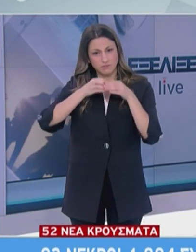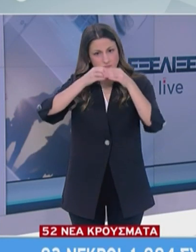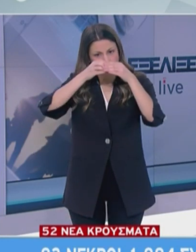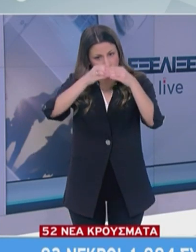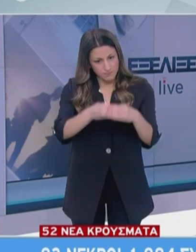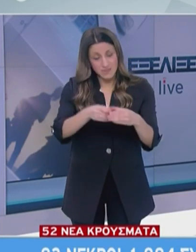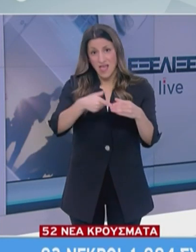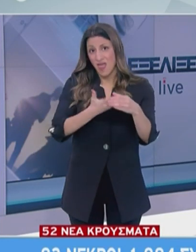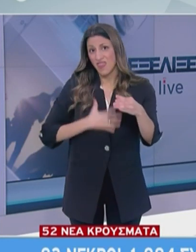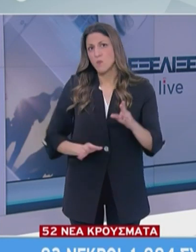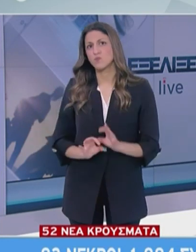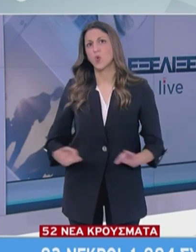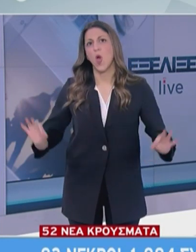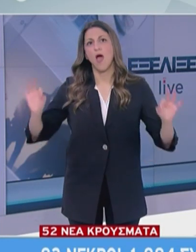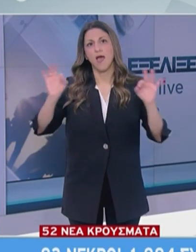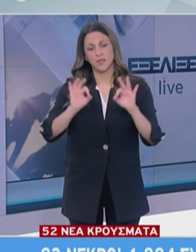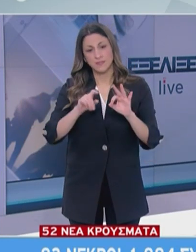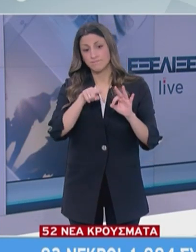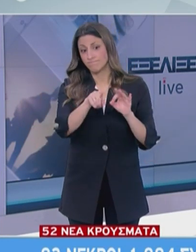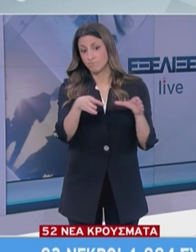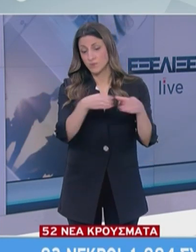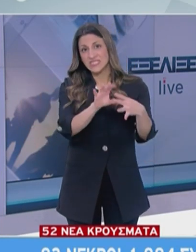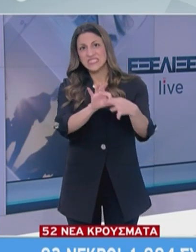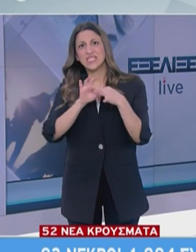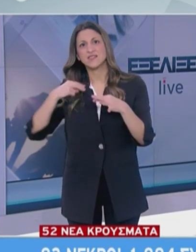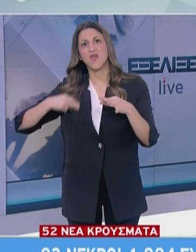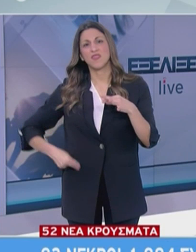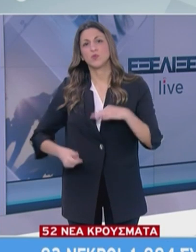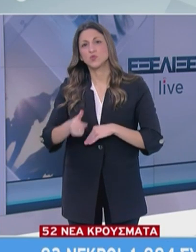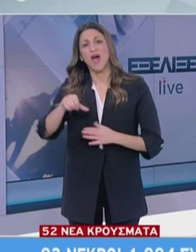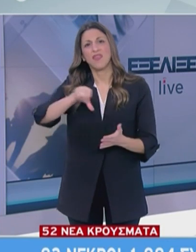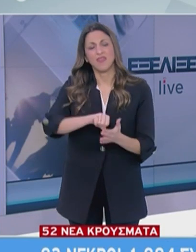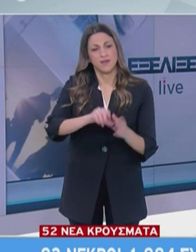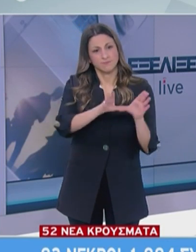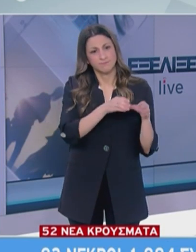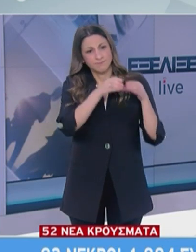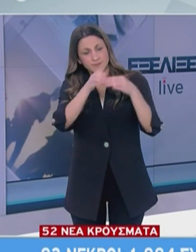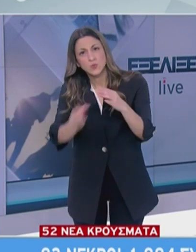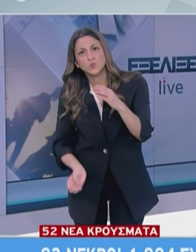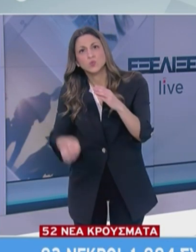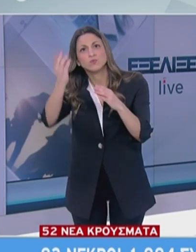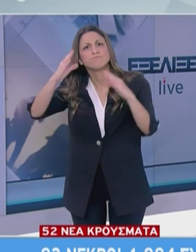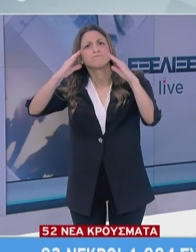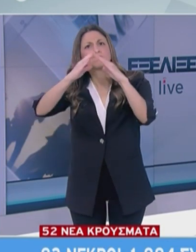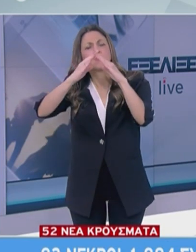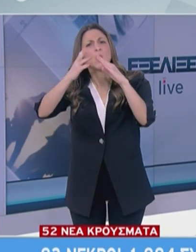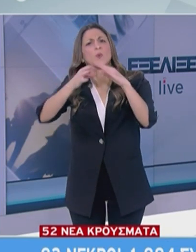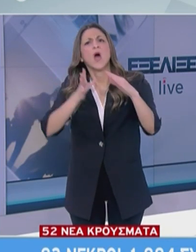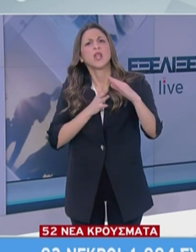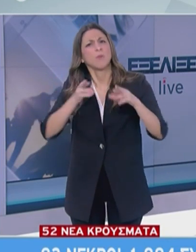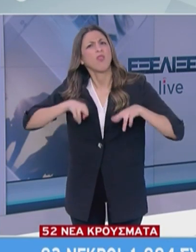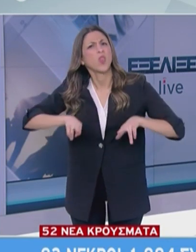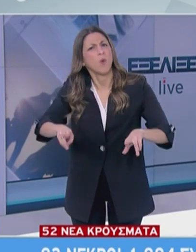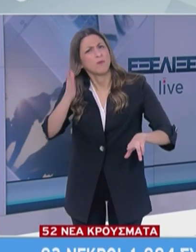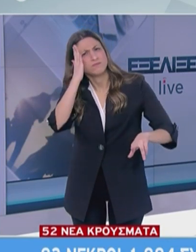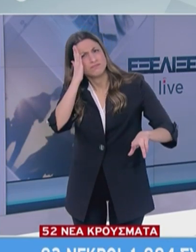για την προστασία της δημόσιας υγείας, σε συνεργασία με το Δήμο Αθηναίων, μετέβη σήμερα στη νέα δομή υποδοχής αστέγων που δημιουργήθηκε στο κέντρο της